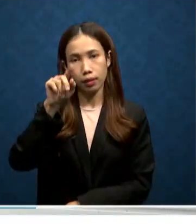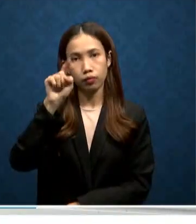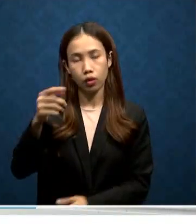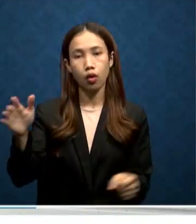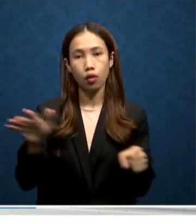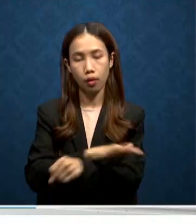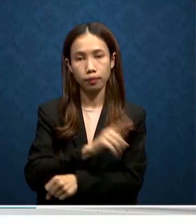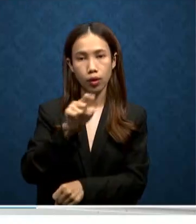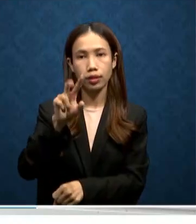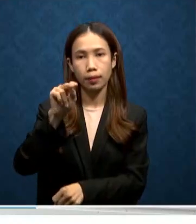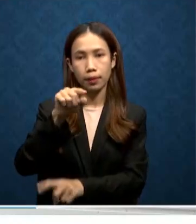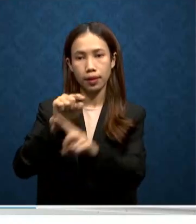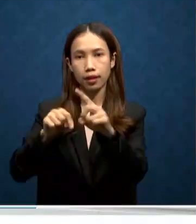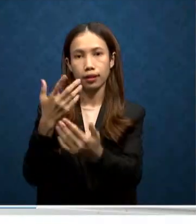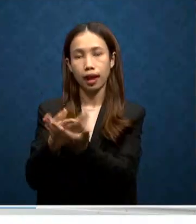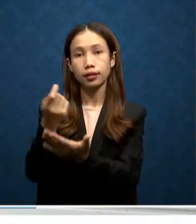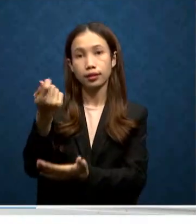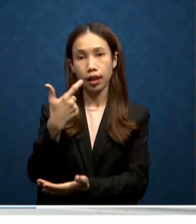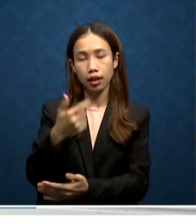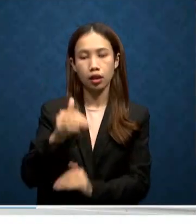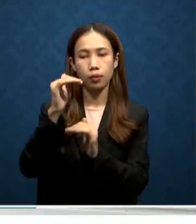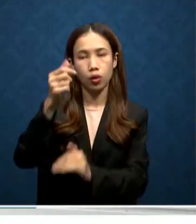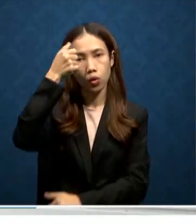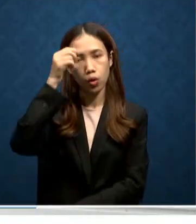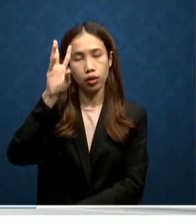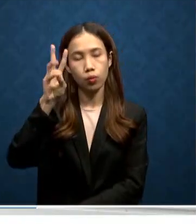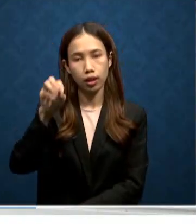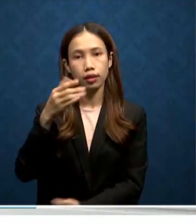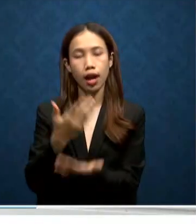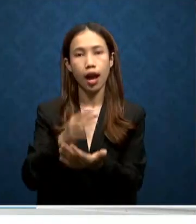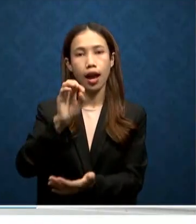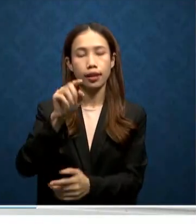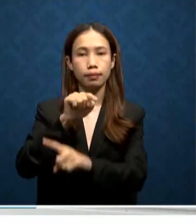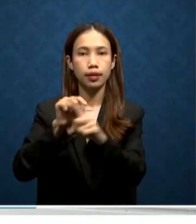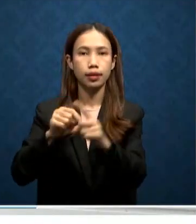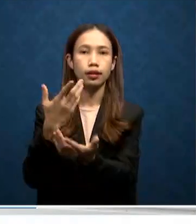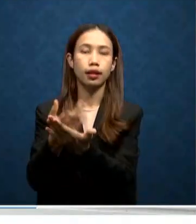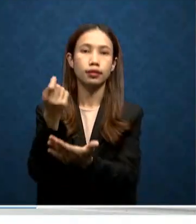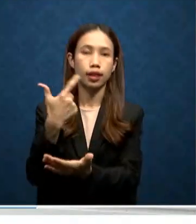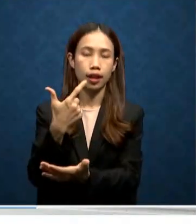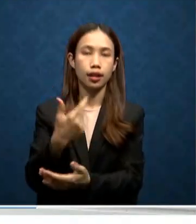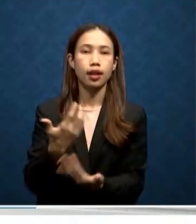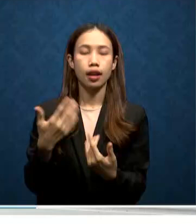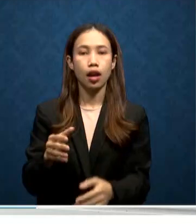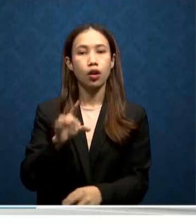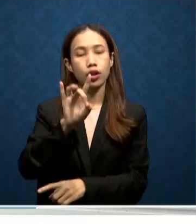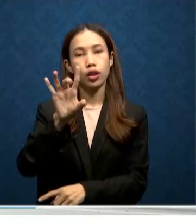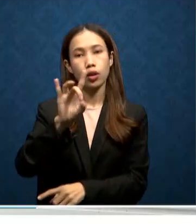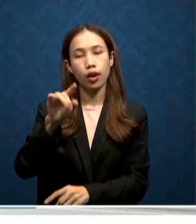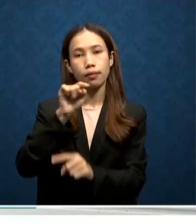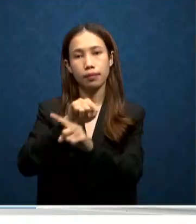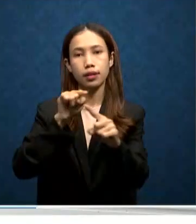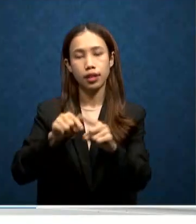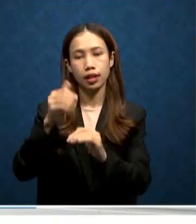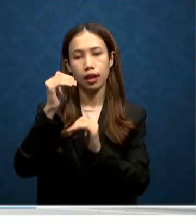อีก30%นะครับถ้าภายใน 60วันคุณก็ต้องจ่าย50%นะครับแล้วก็ต้อง 100%ภายใน